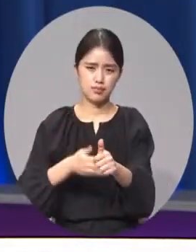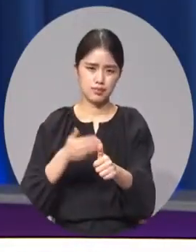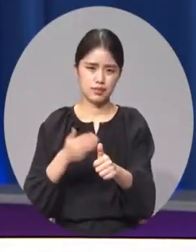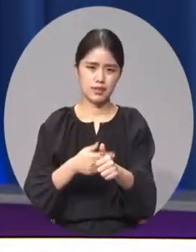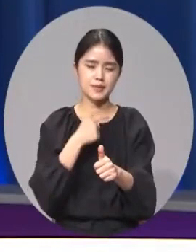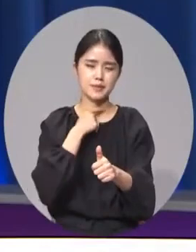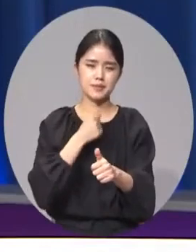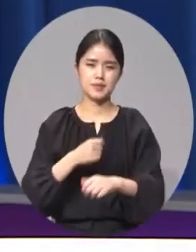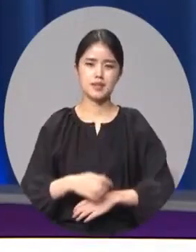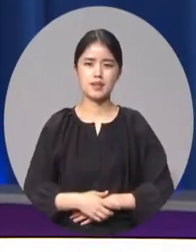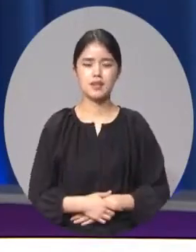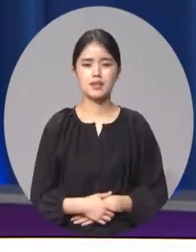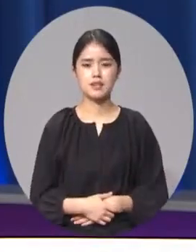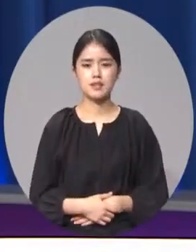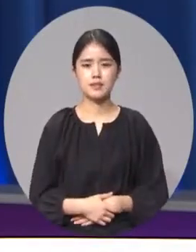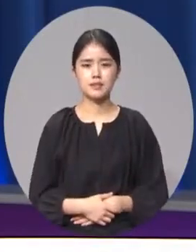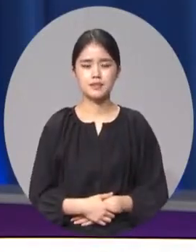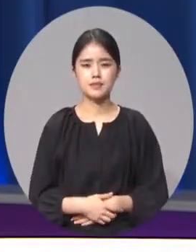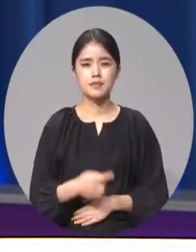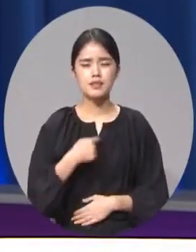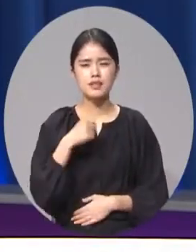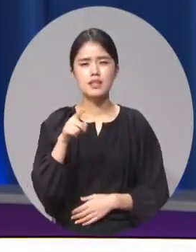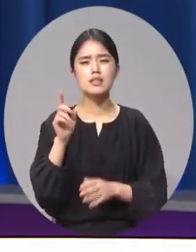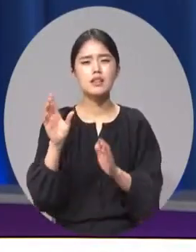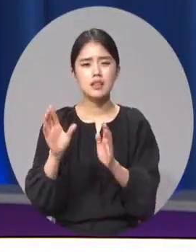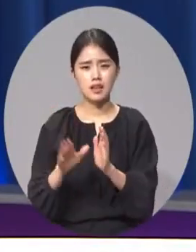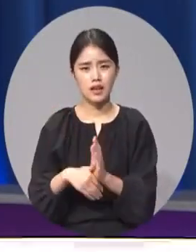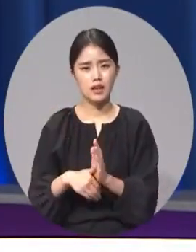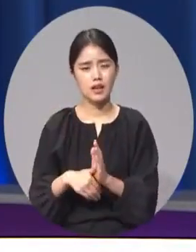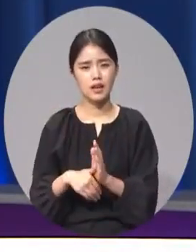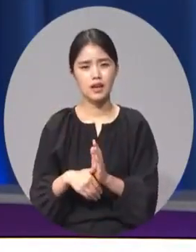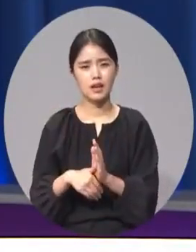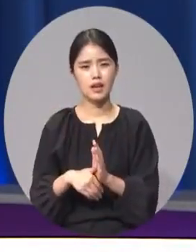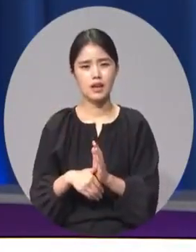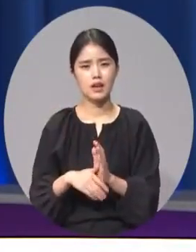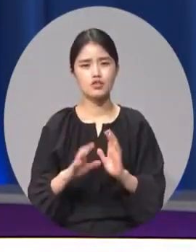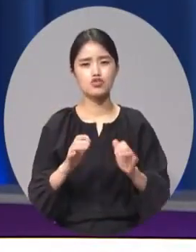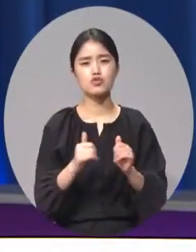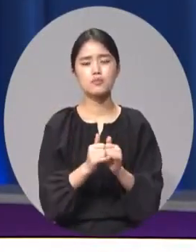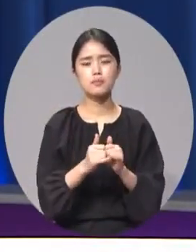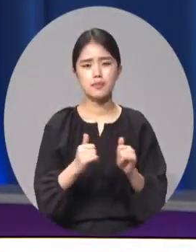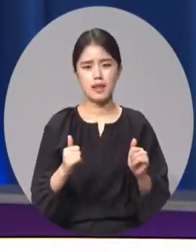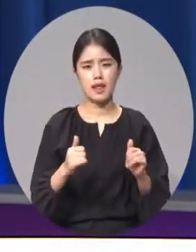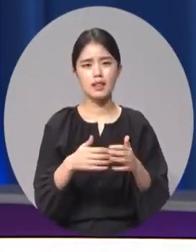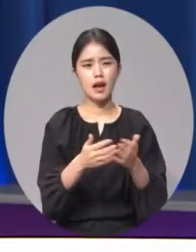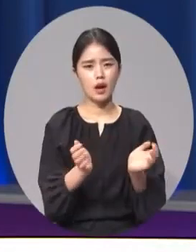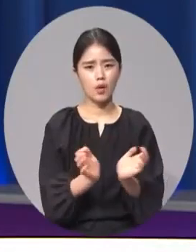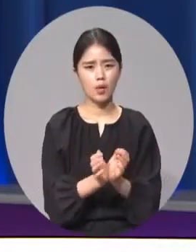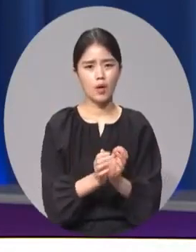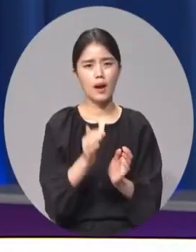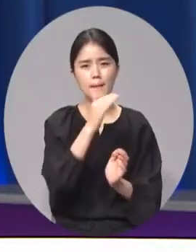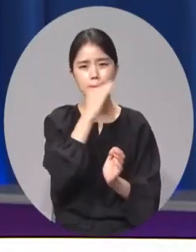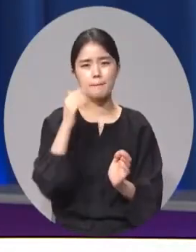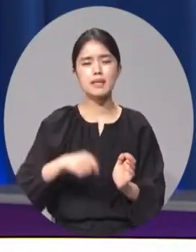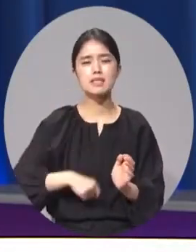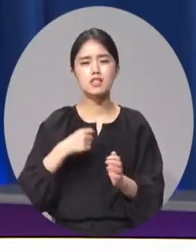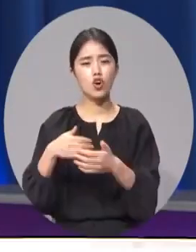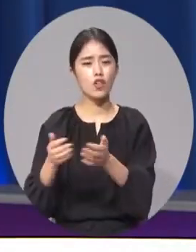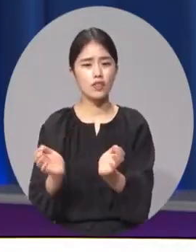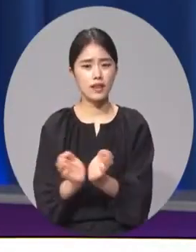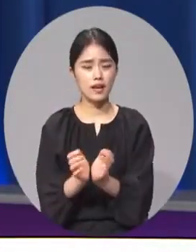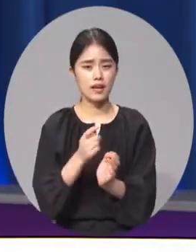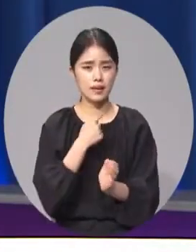싶습니다 어제가 그때 어 그 국민의 당과 그 다음에 바른 정당이 있었지